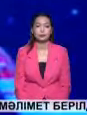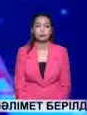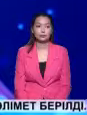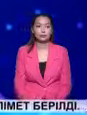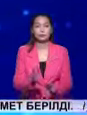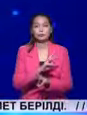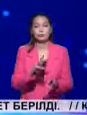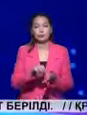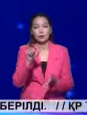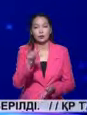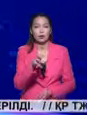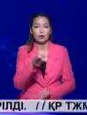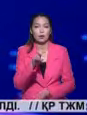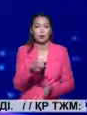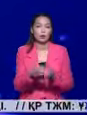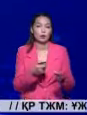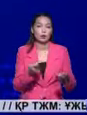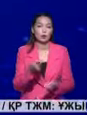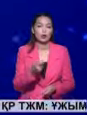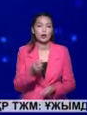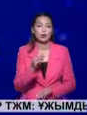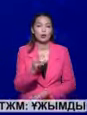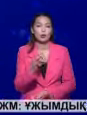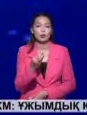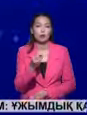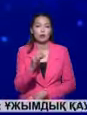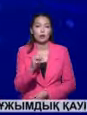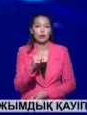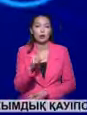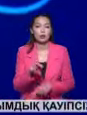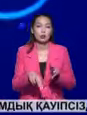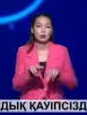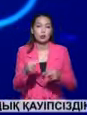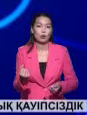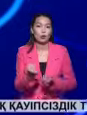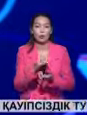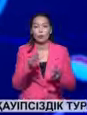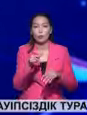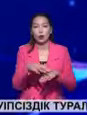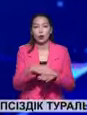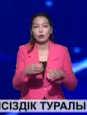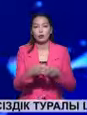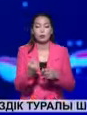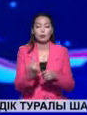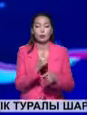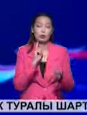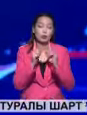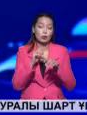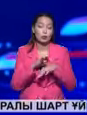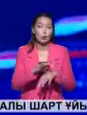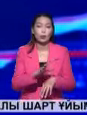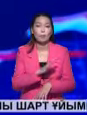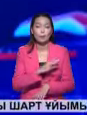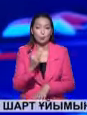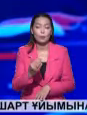Мәжіліс спикері Аманат партиясының төрағасы Ерлан Қошанов АЭС салуды қолдау жөніндегі халықтық штабтың алғашқы отырысын өткізді. Оның